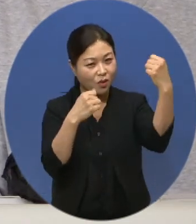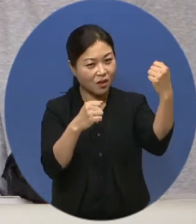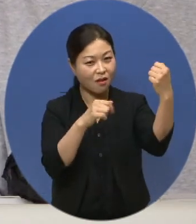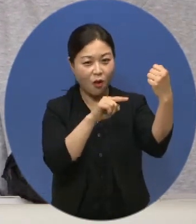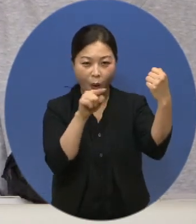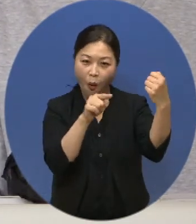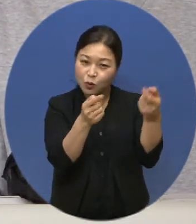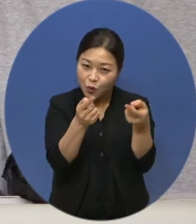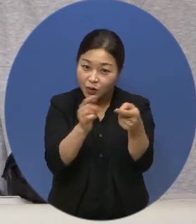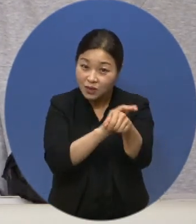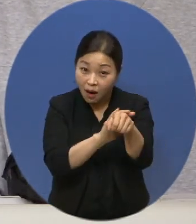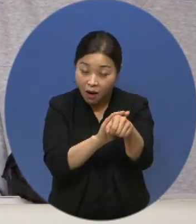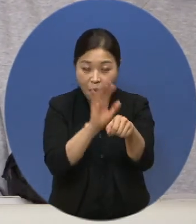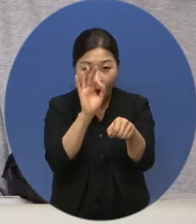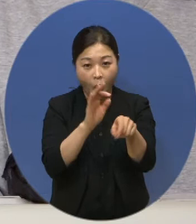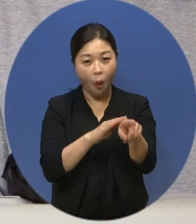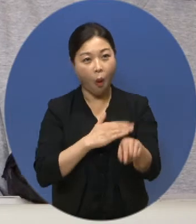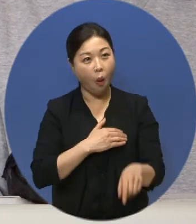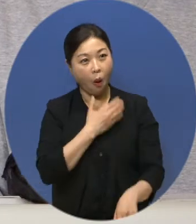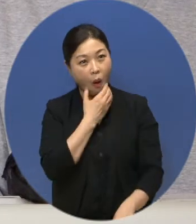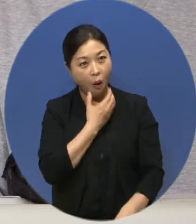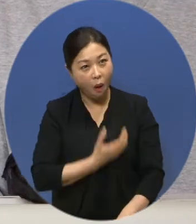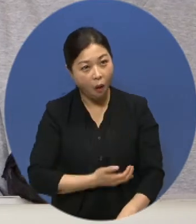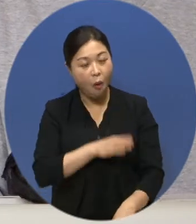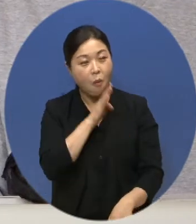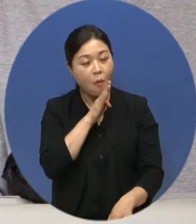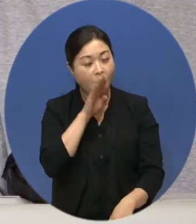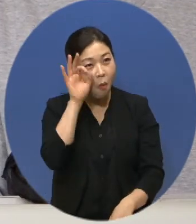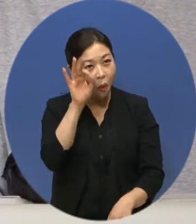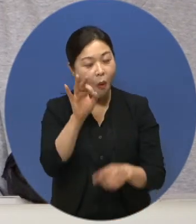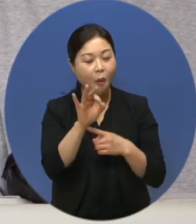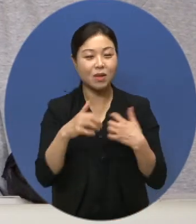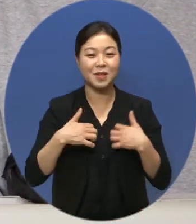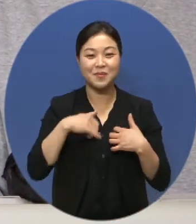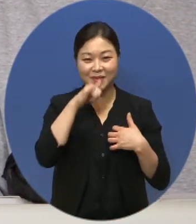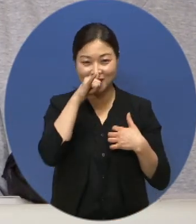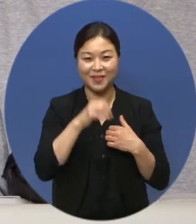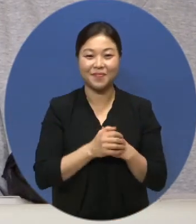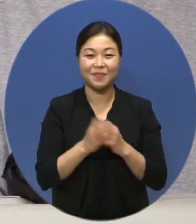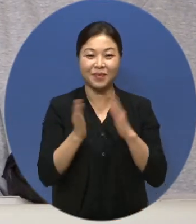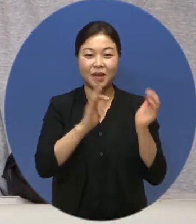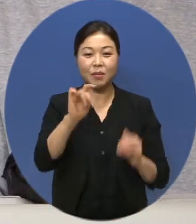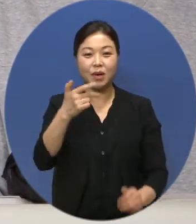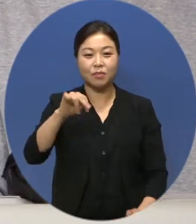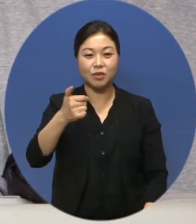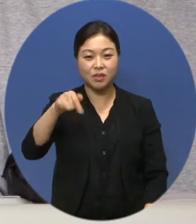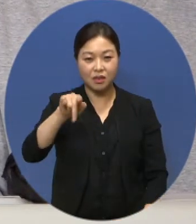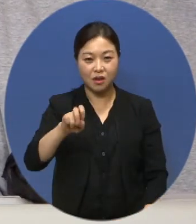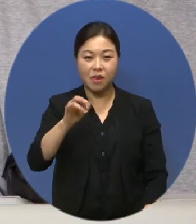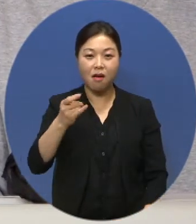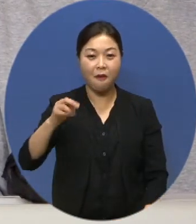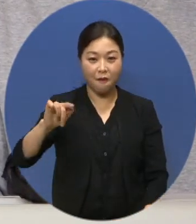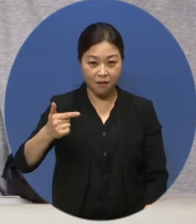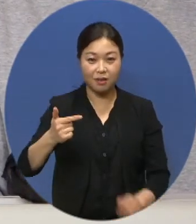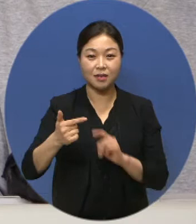보느라 넉넉히 보느라 되게 시간이 갔었던 것 같고 네. 판문점 에어컨 같은 경우에도